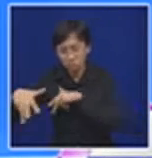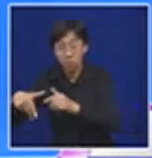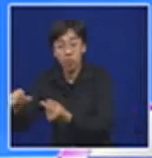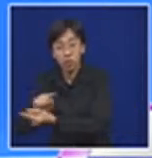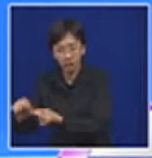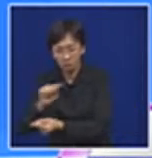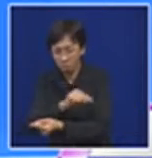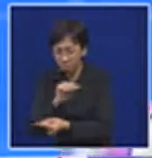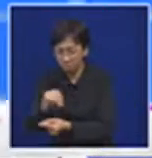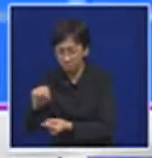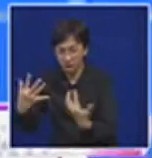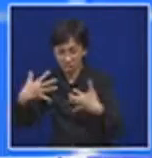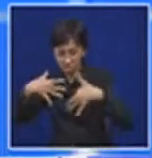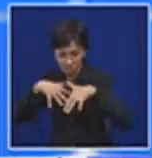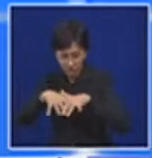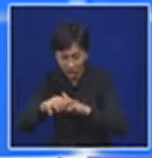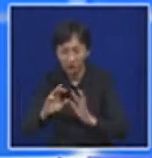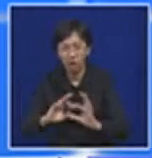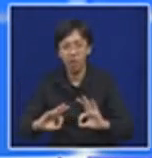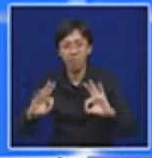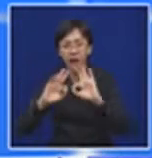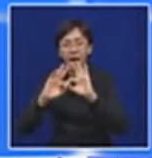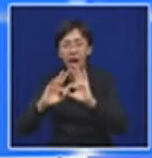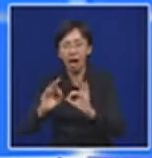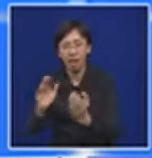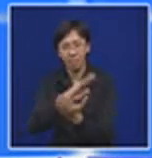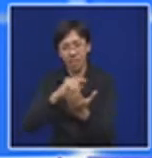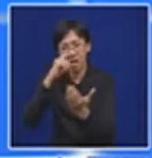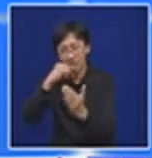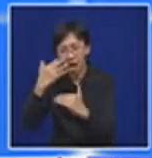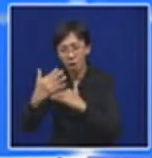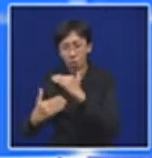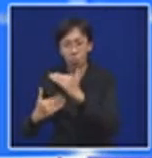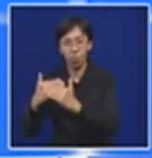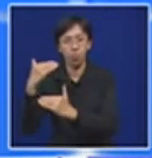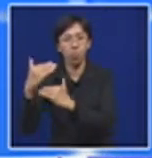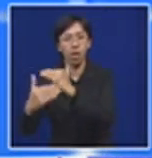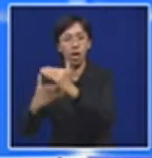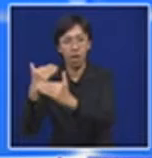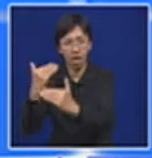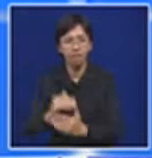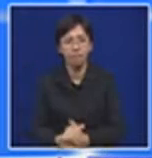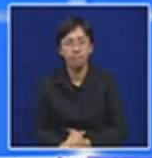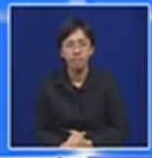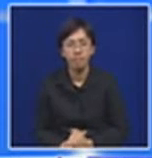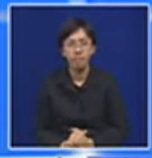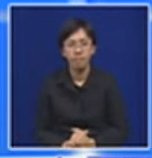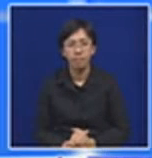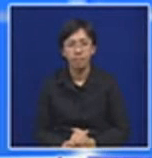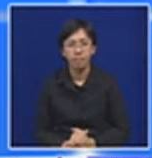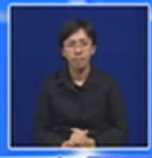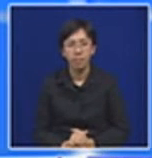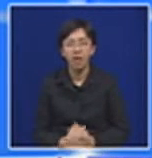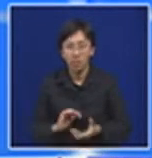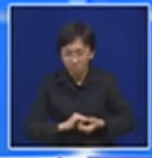ารถเปลี่ยนแปลงประเทศไทยได้การที่คลื่นประเทศไทยไปให้ได้มันต้องสามภาคนี้จริงๆที่ต้องทำ